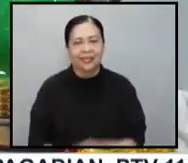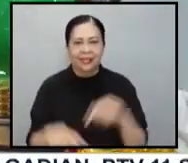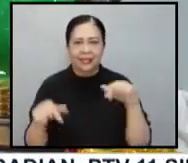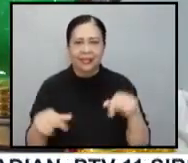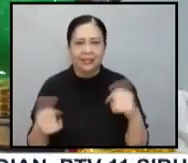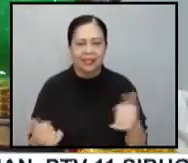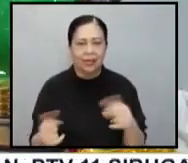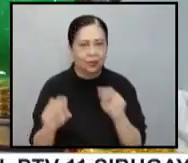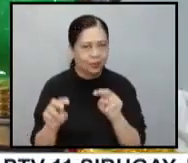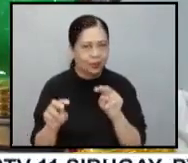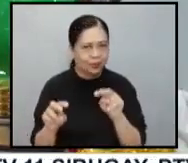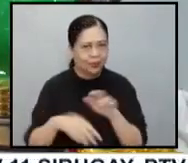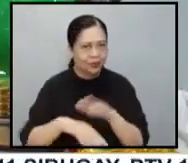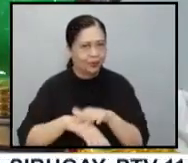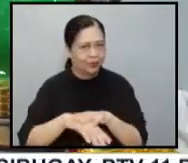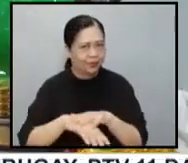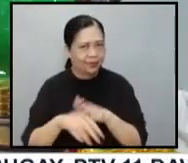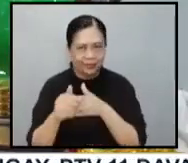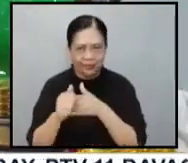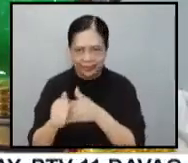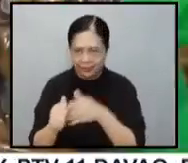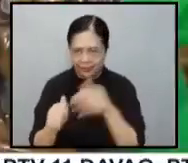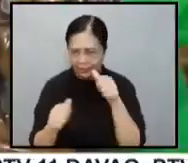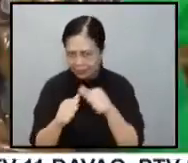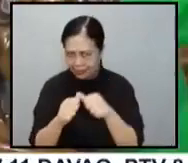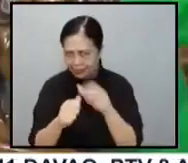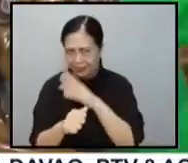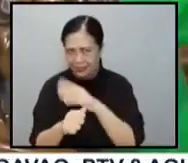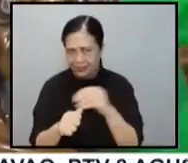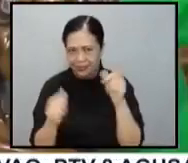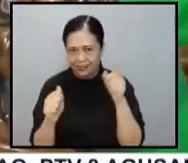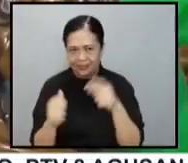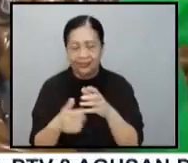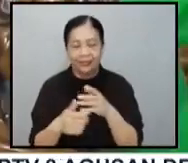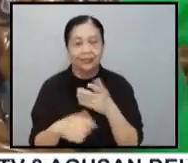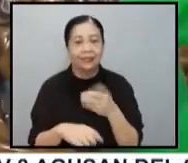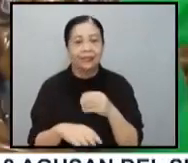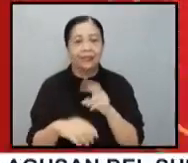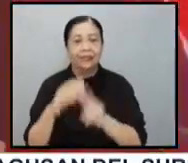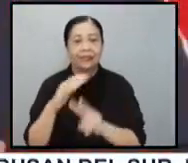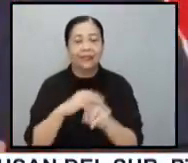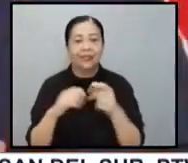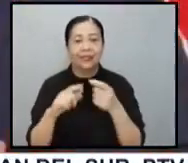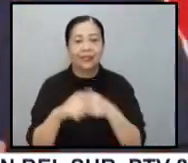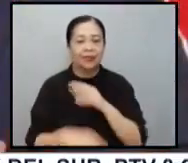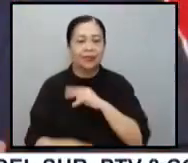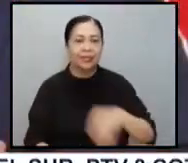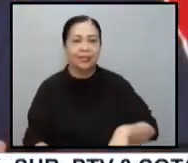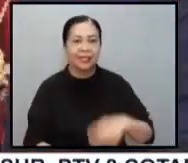Ang gabay, patnubay, paalala at pinigyon mula kay Master Hans Gua.